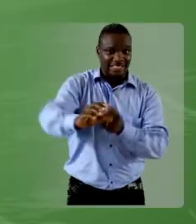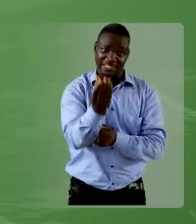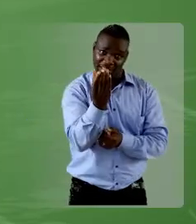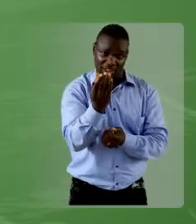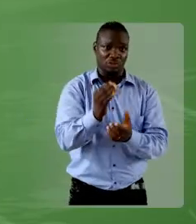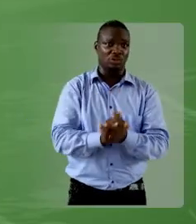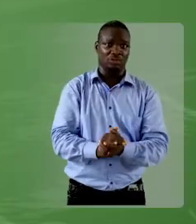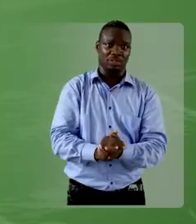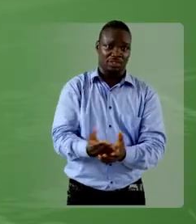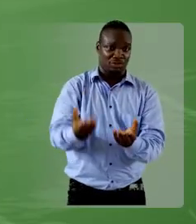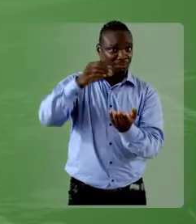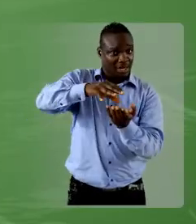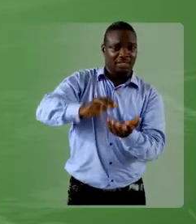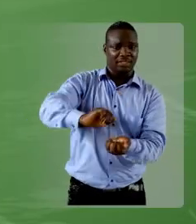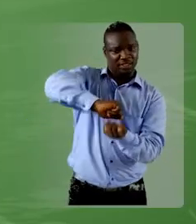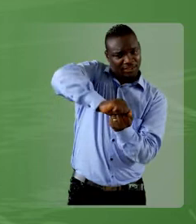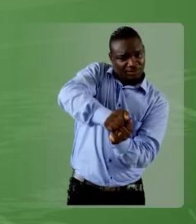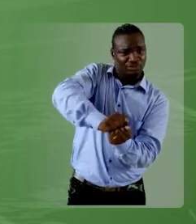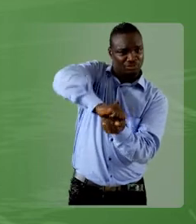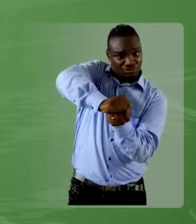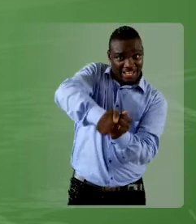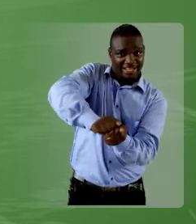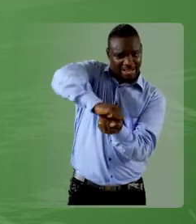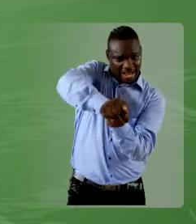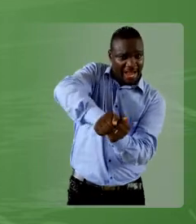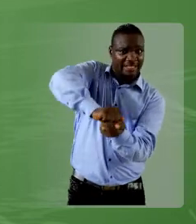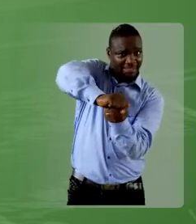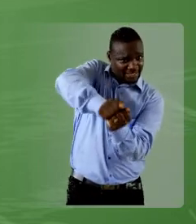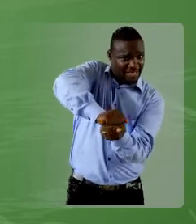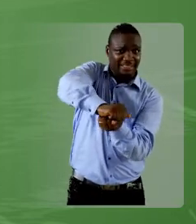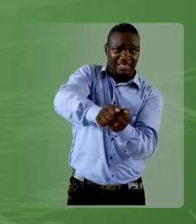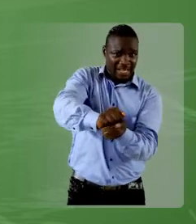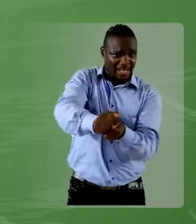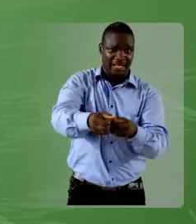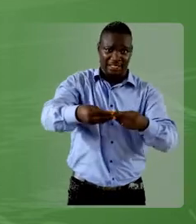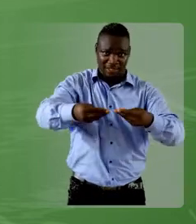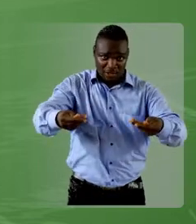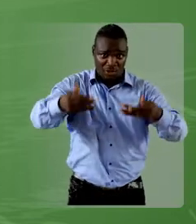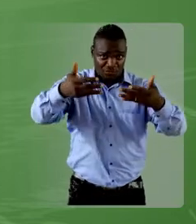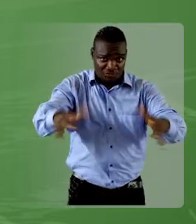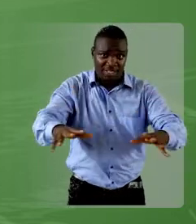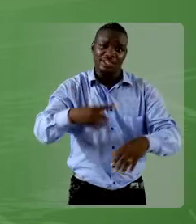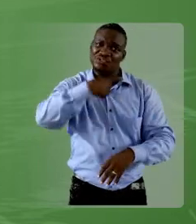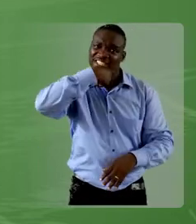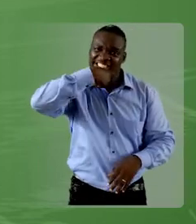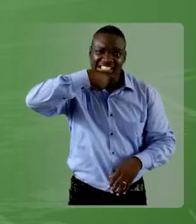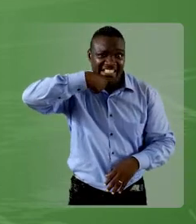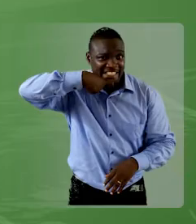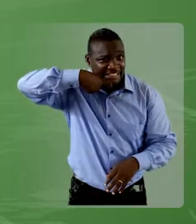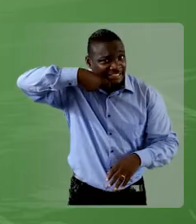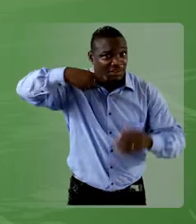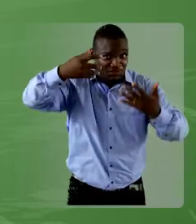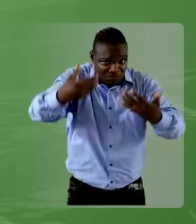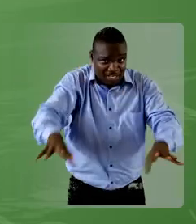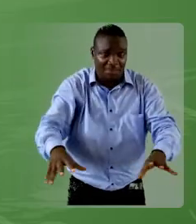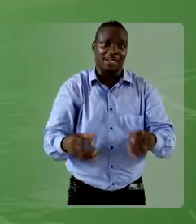la préparation de l'échantillon, on écrase l'échantillon prélevé, on le fait sécher et